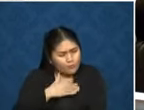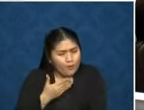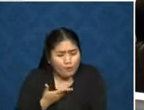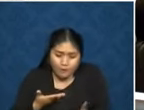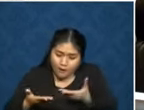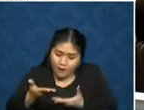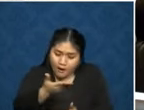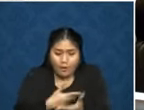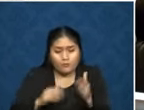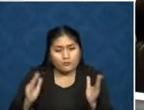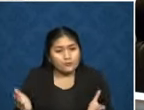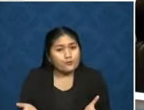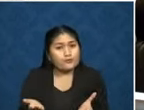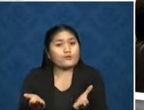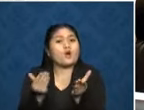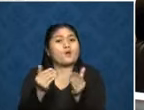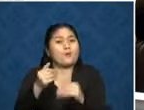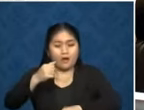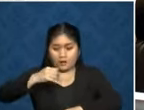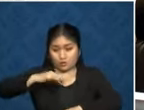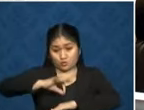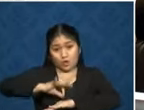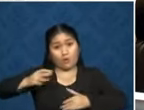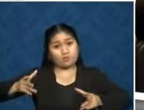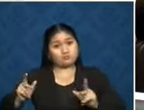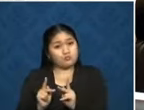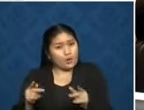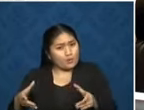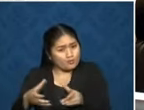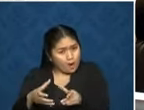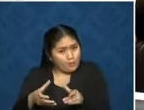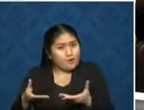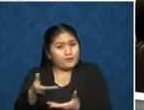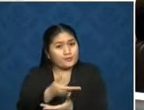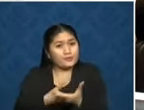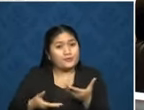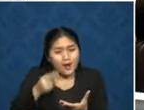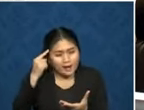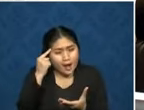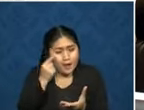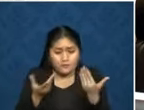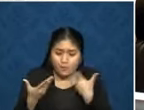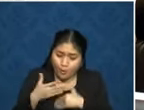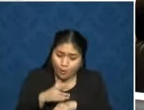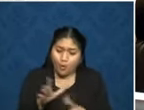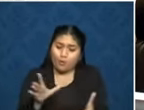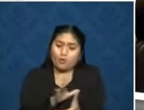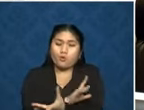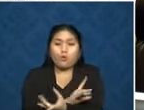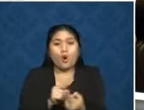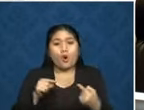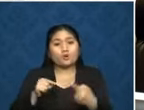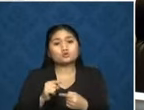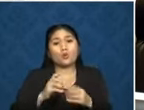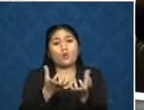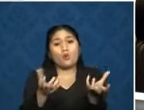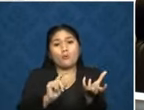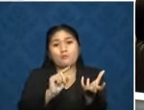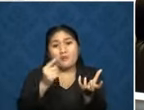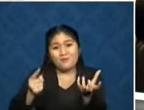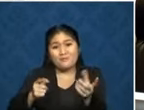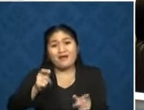รายสนับสนุนการตั้งกรรมาธิการวิสามัญเพื่อพิจารณาศึกษาการอยู่ร่วมกันของสังคมในยุคปัญญาประดิษฐ์และโล